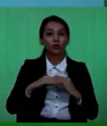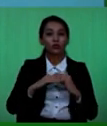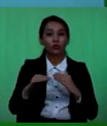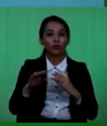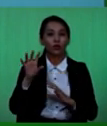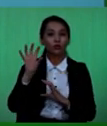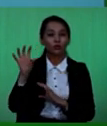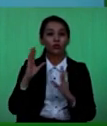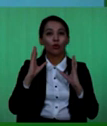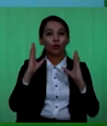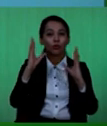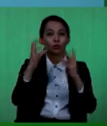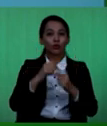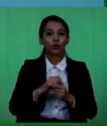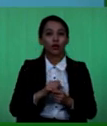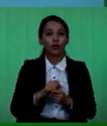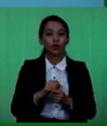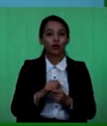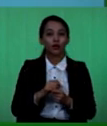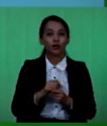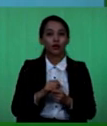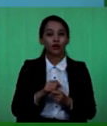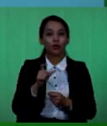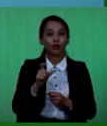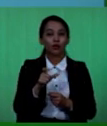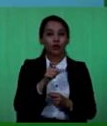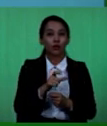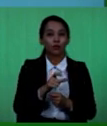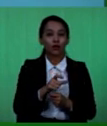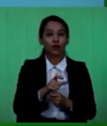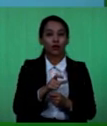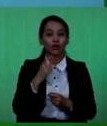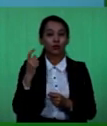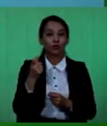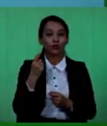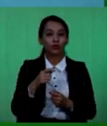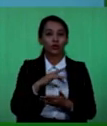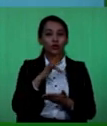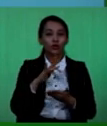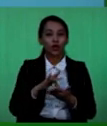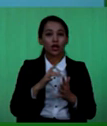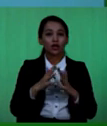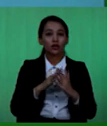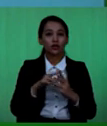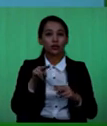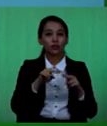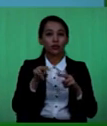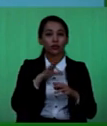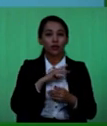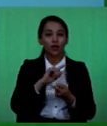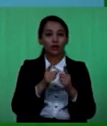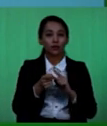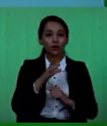va o'rmonlarning o'zlashtirilgan katta qismi dala, bog', shahar va qishloqlarga